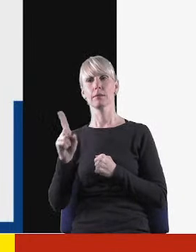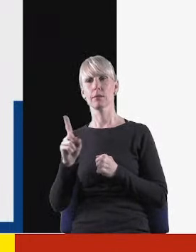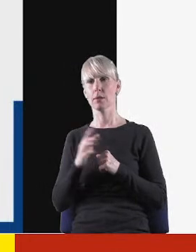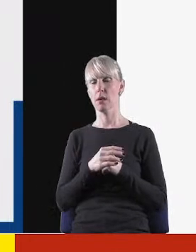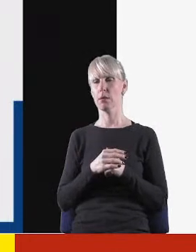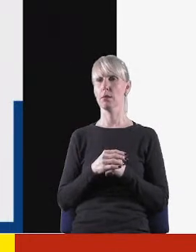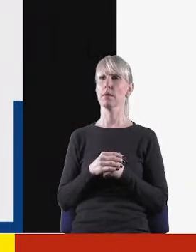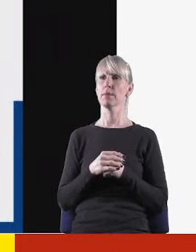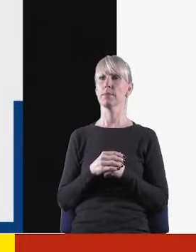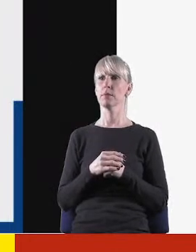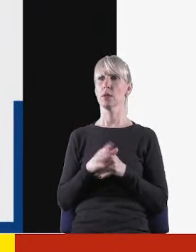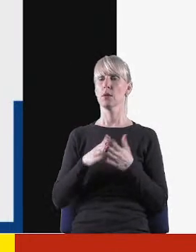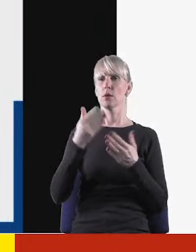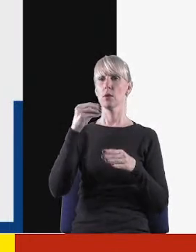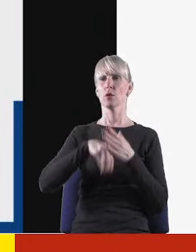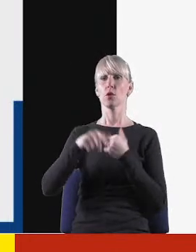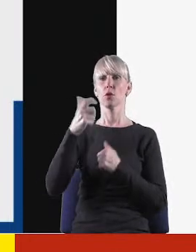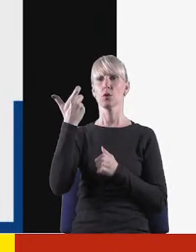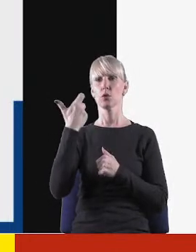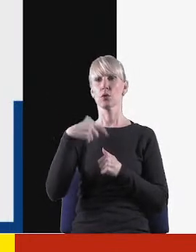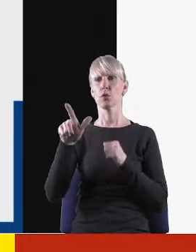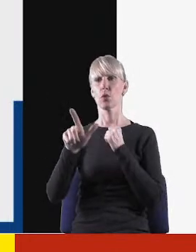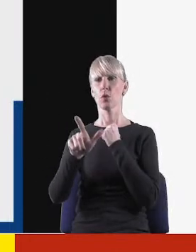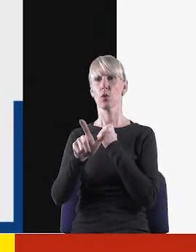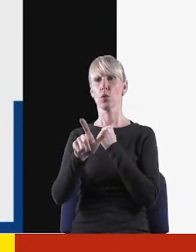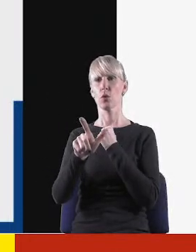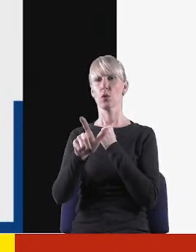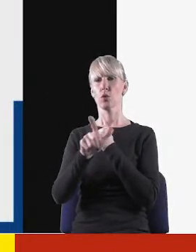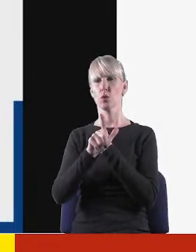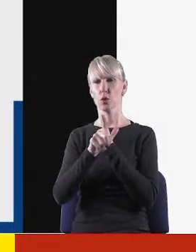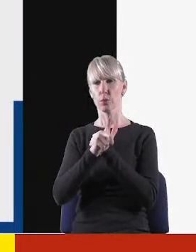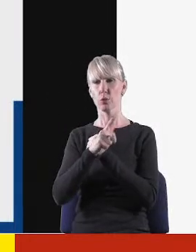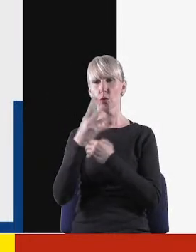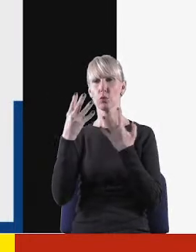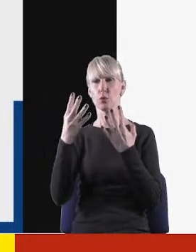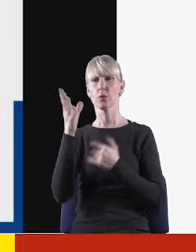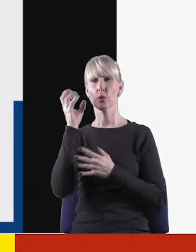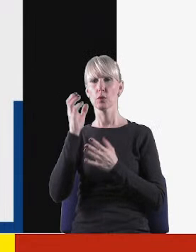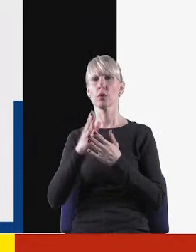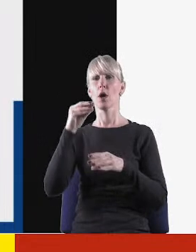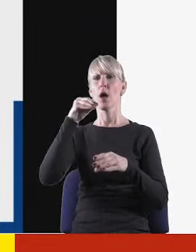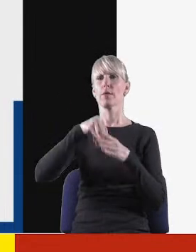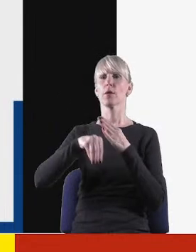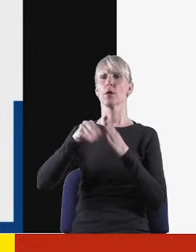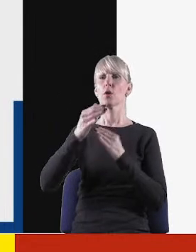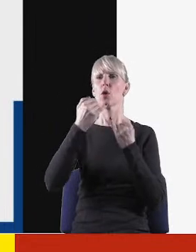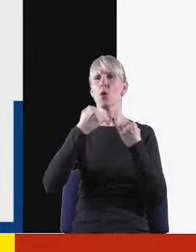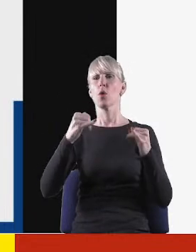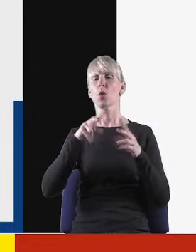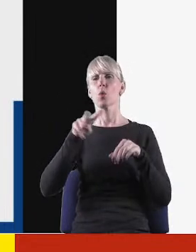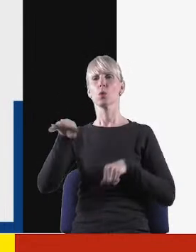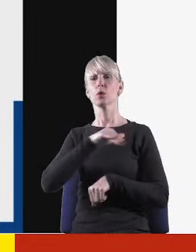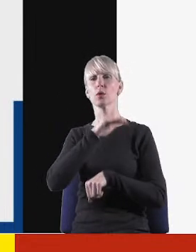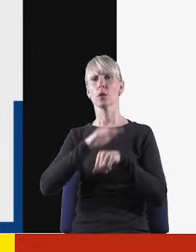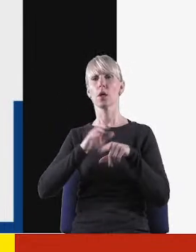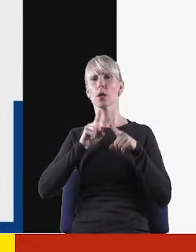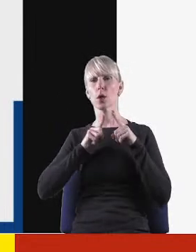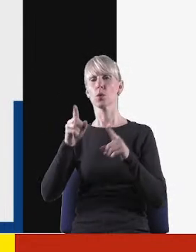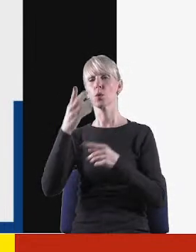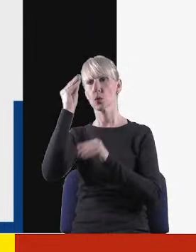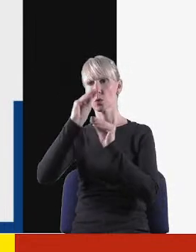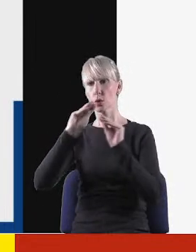niego 179 słuchaczy oraz na szkolne kierunki kształcenia, co razem